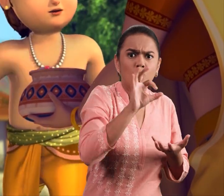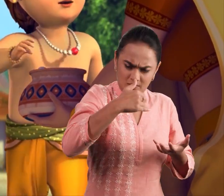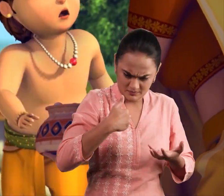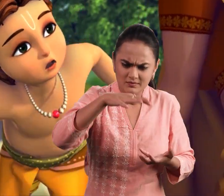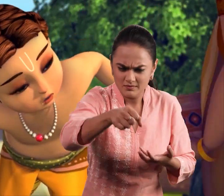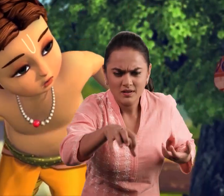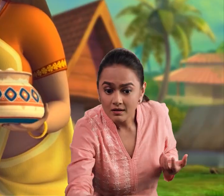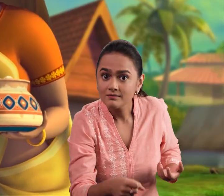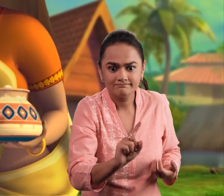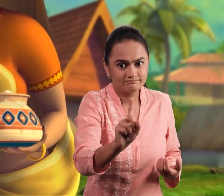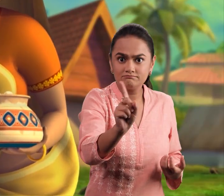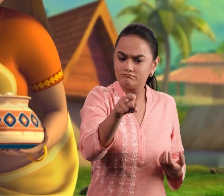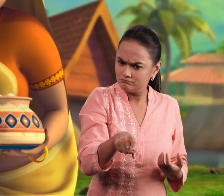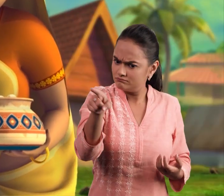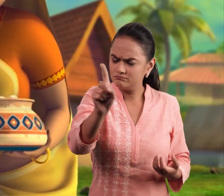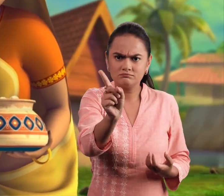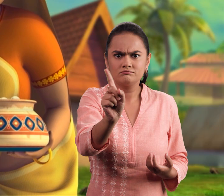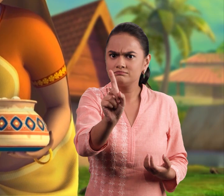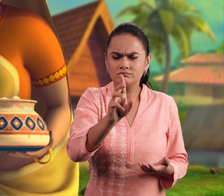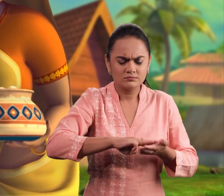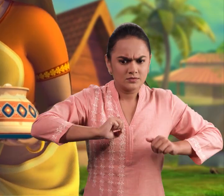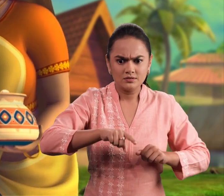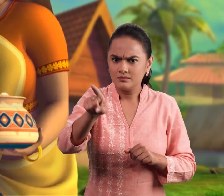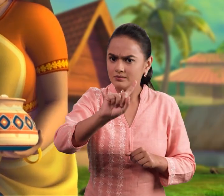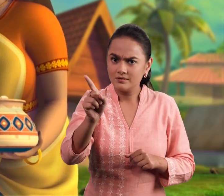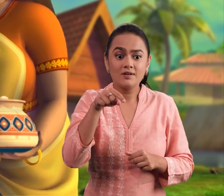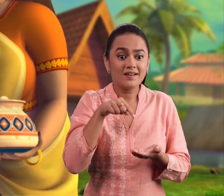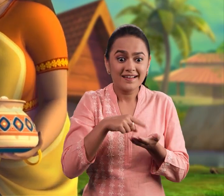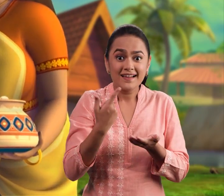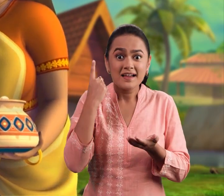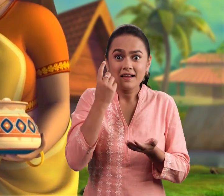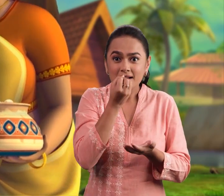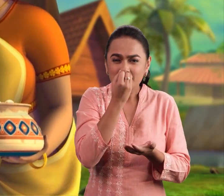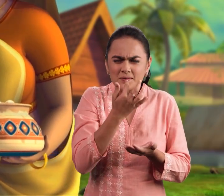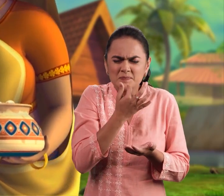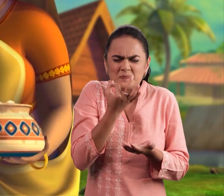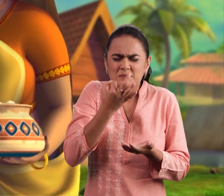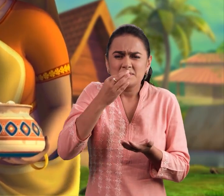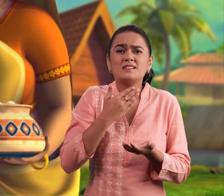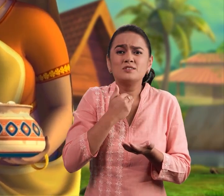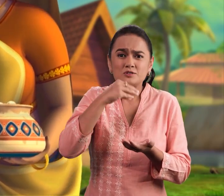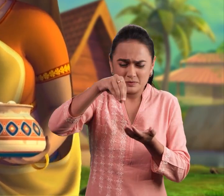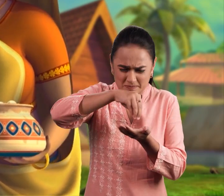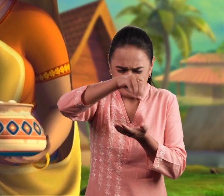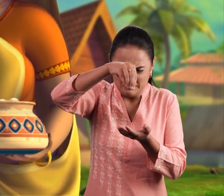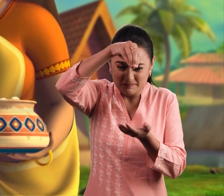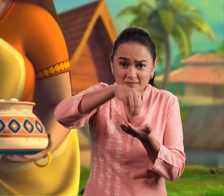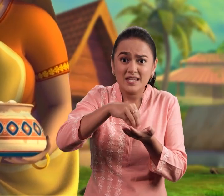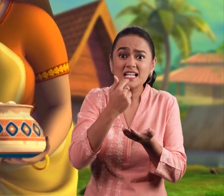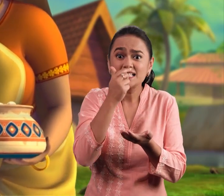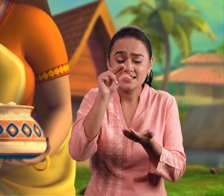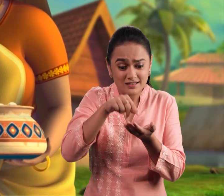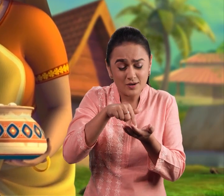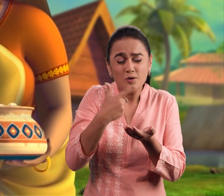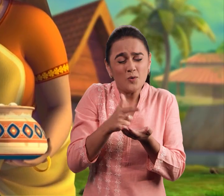लाओ मैं ले लेता हूँ। नहीं नहीं, ये तुम्हारे लिए नहीं है मधु। मैंने ये विशेष गुलाबों की सुगंध वाली चाशनी में डूबे रसीले रसगुल्ले